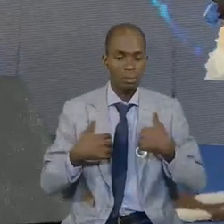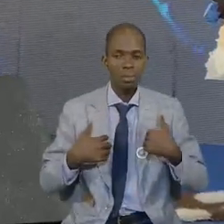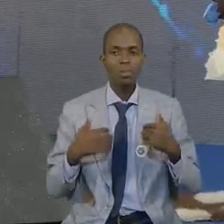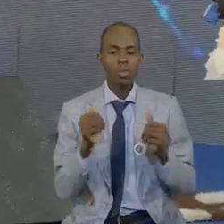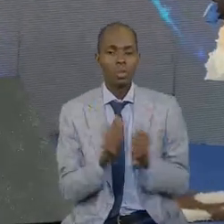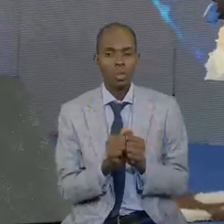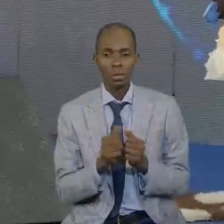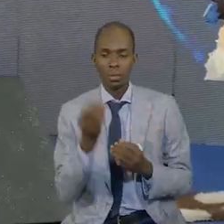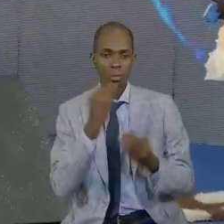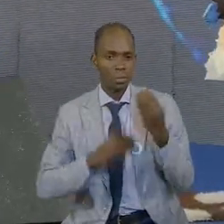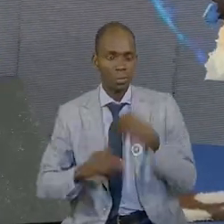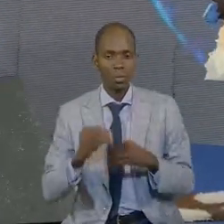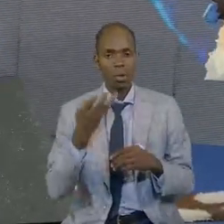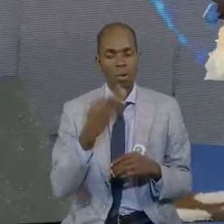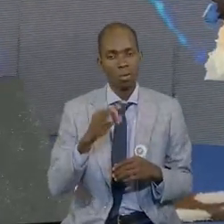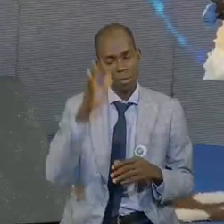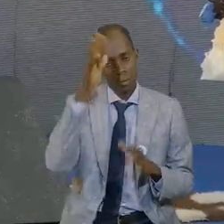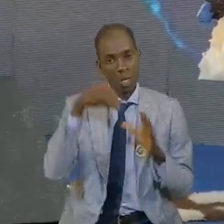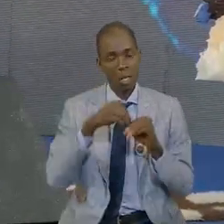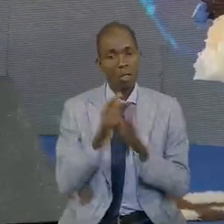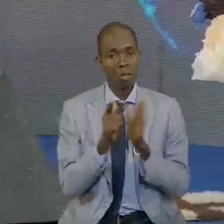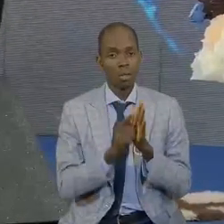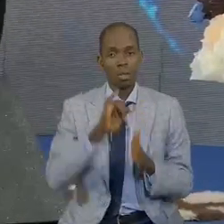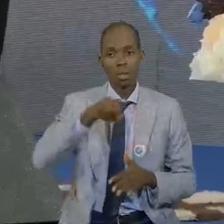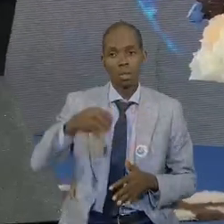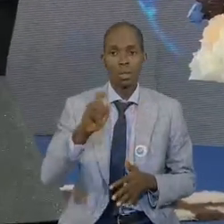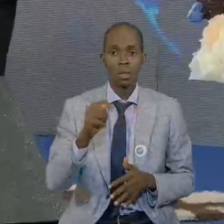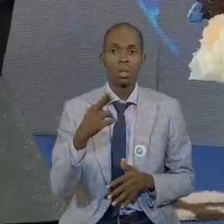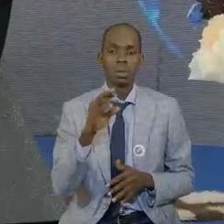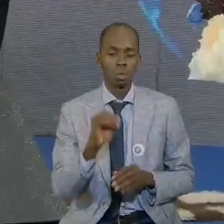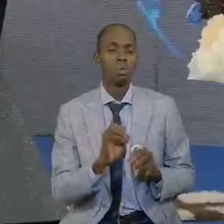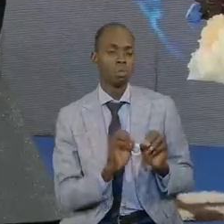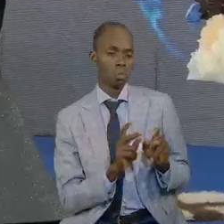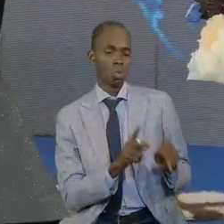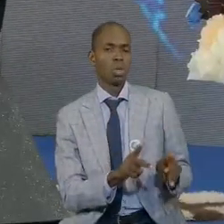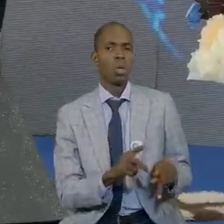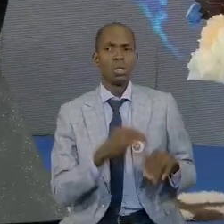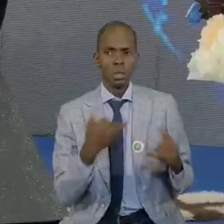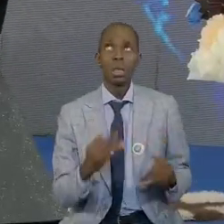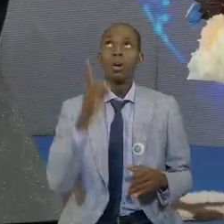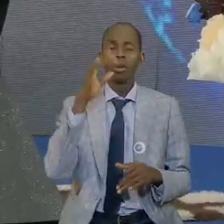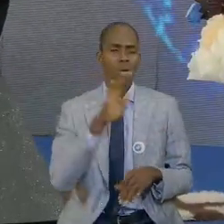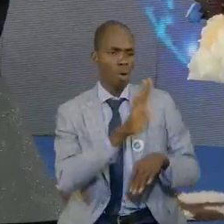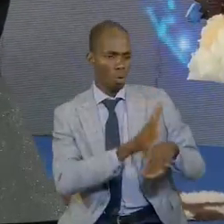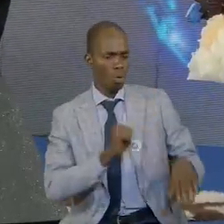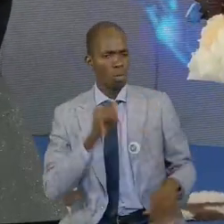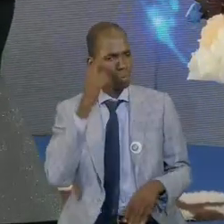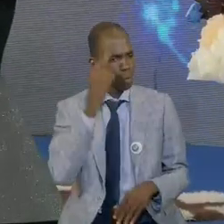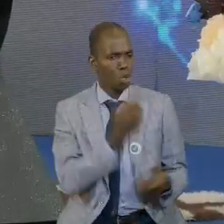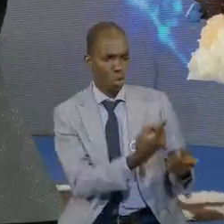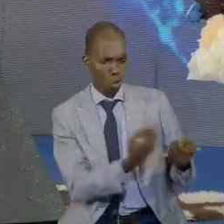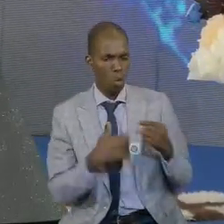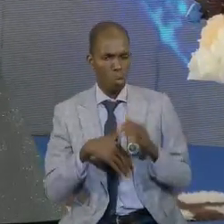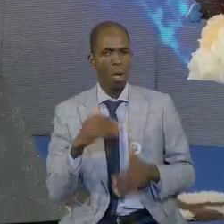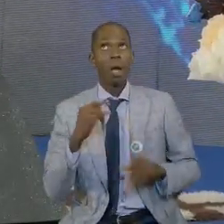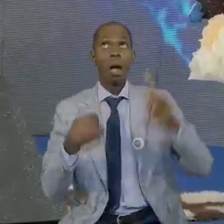le désert en dirigeant le troupeau de Jethro, il était confiant. I want to give you a new assignment. Moïse vient, je vais te confier un